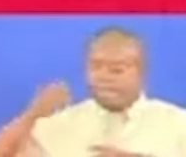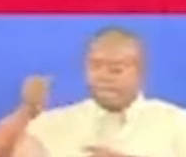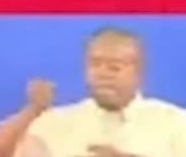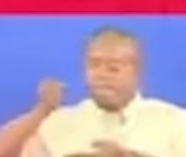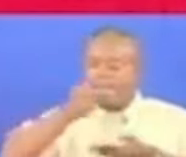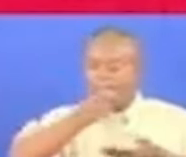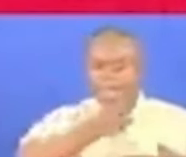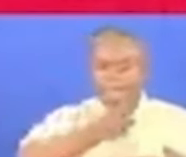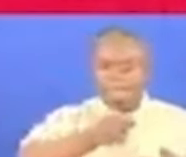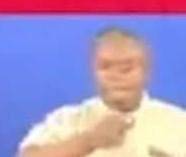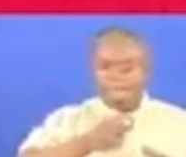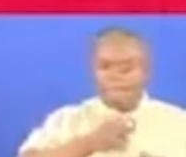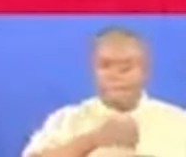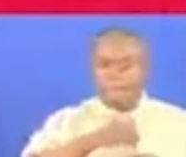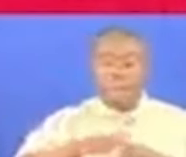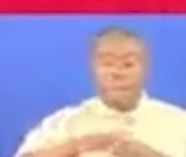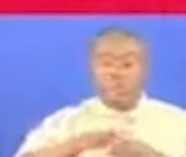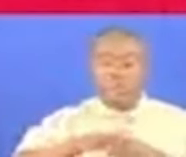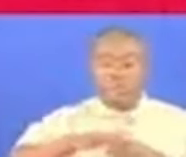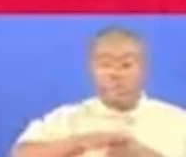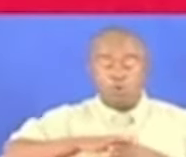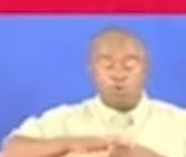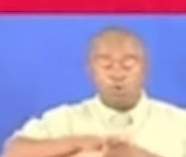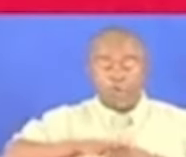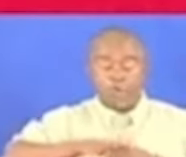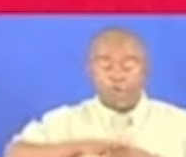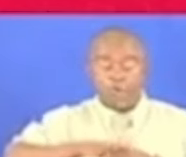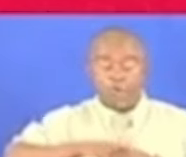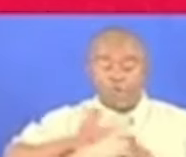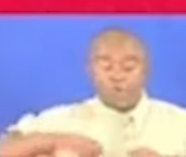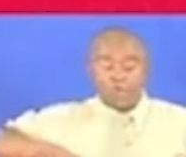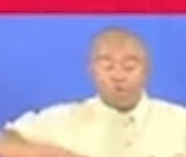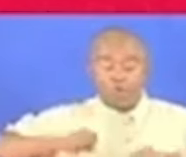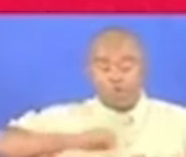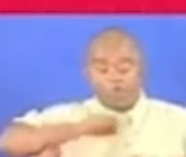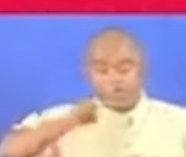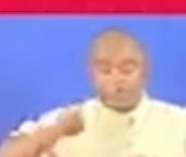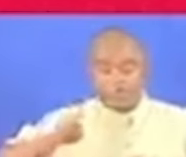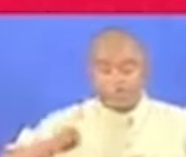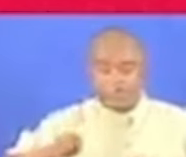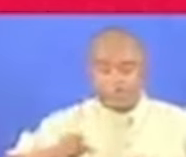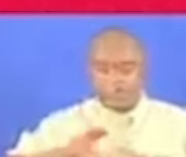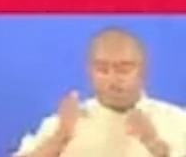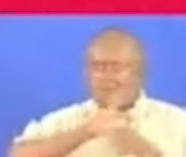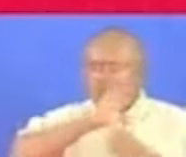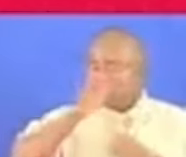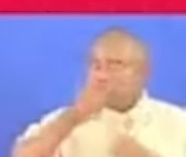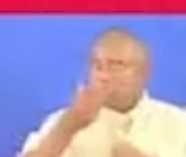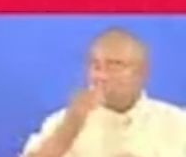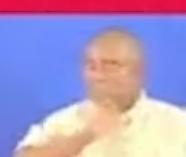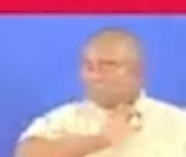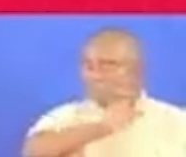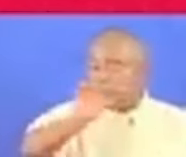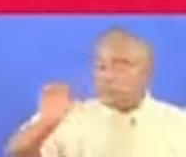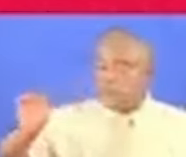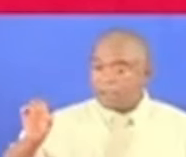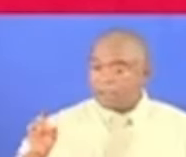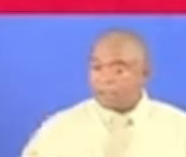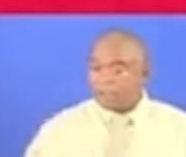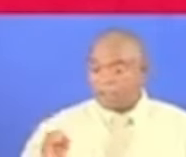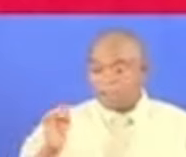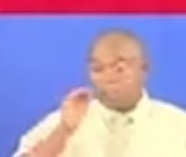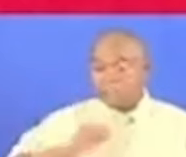zilizohifadhiwa awala ambo wam esh kuva vy vyo ruz kuna kusabi kubwa Ya